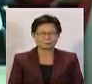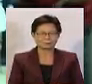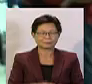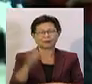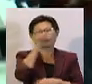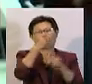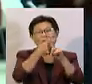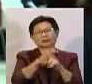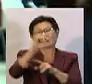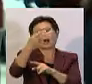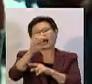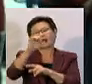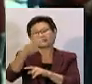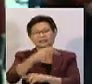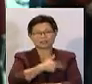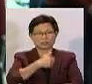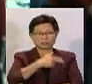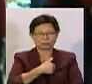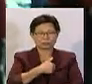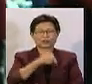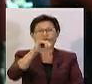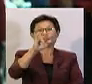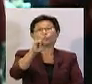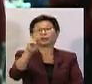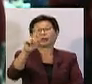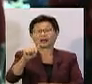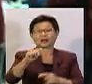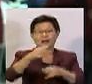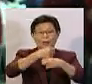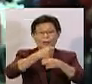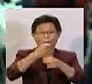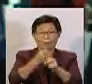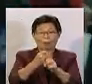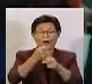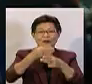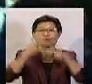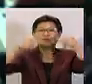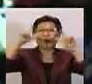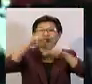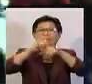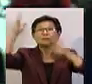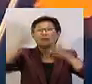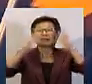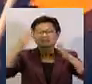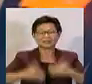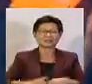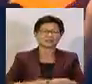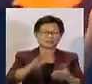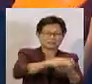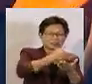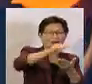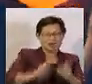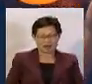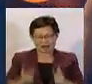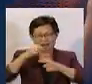Penyanyi berasal dari Aceh, Indonesia, Yuka Karisma kini giat mencipta nama di Malaysia. Beliau pernah berkongsi pentas live in